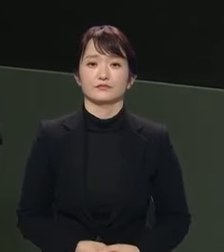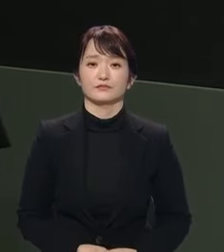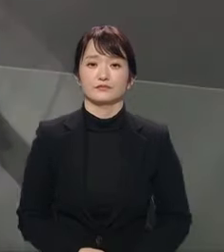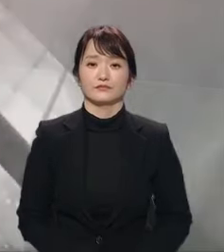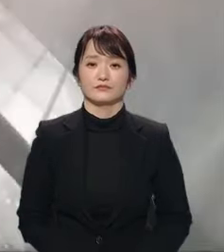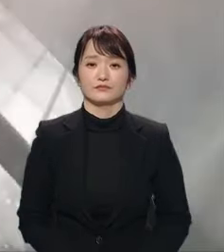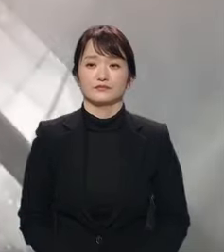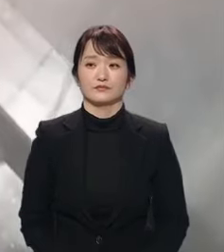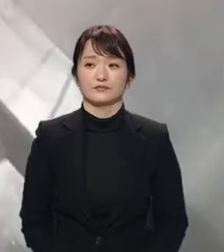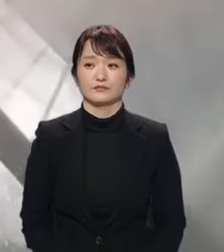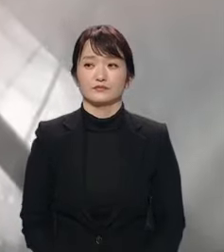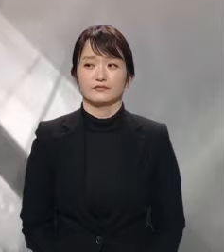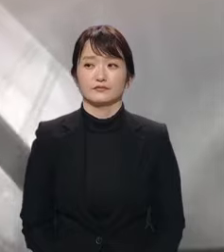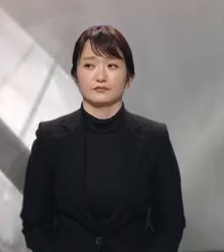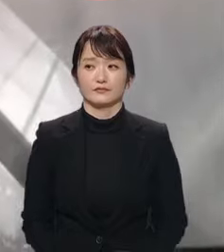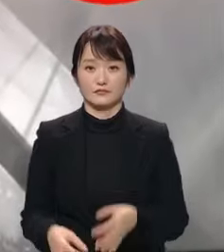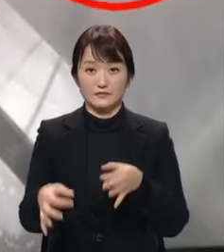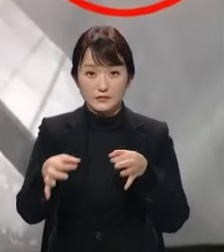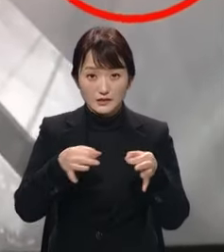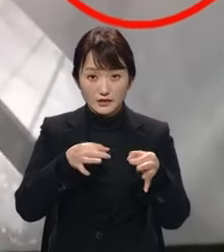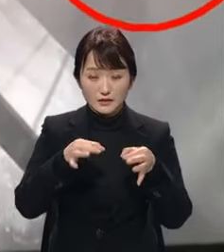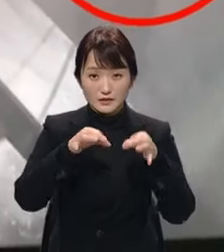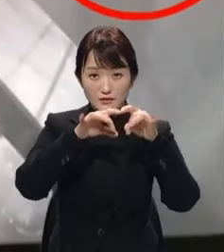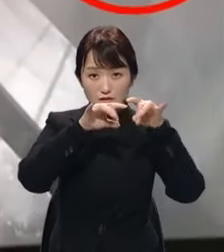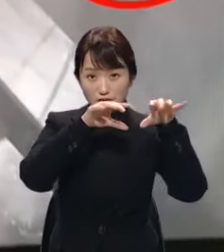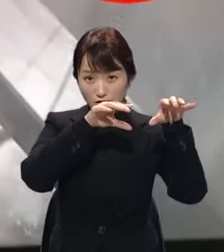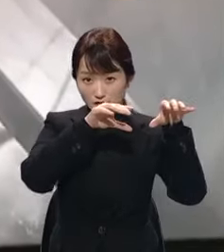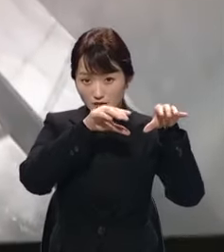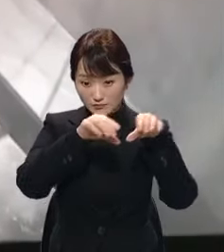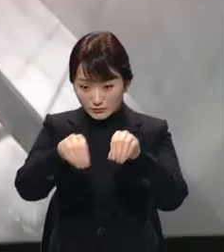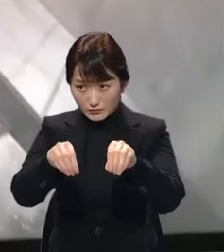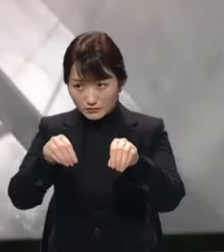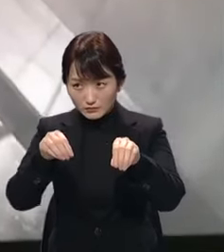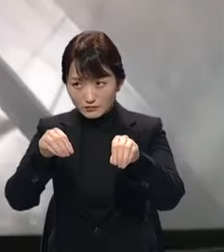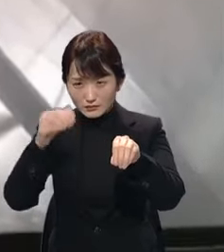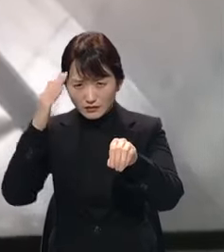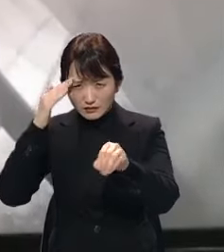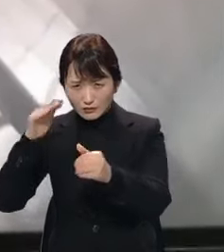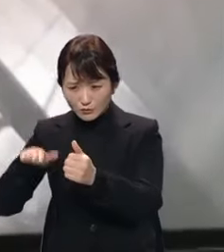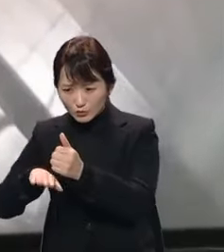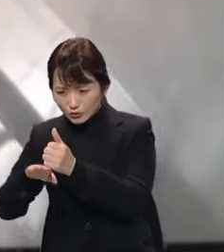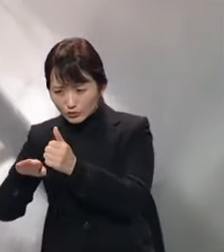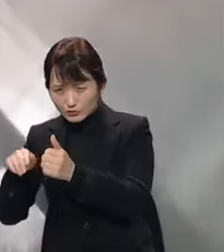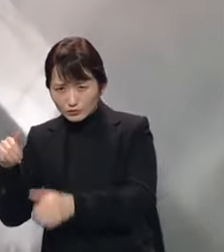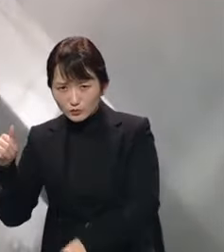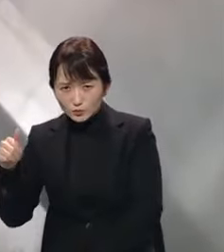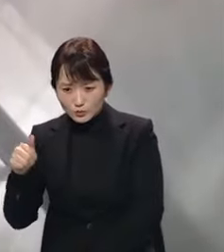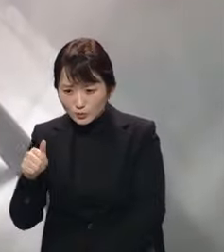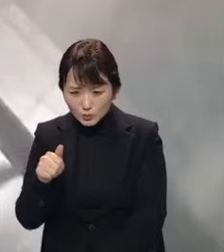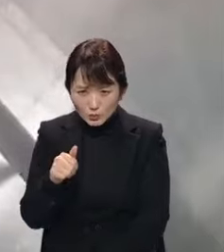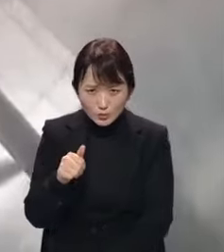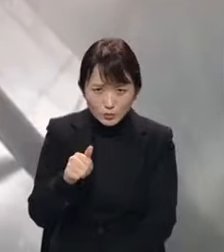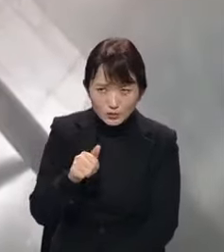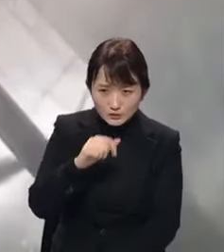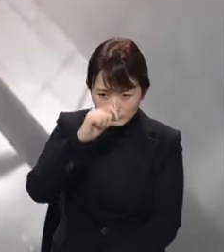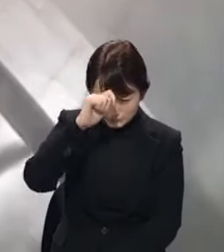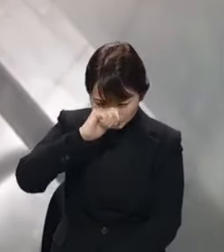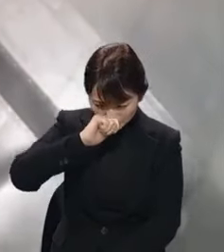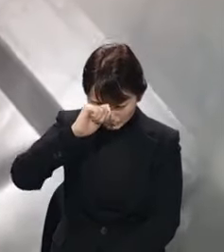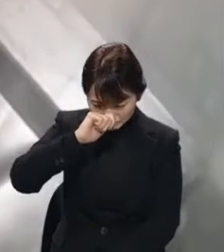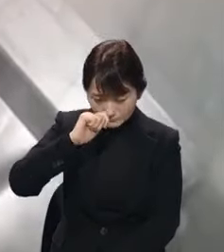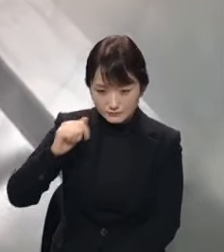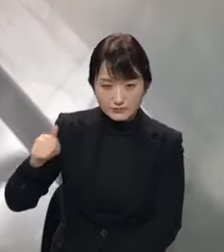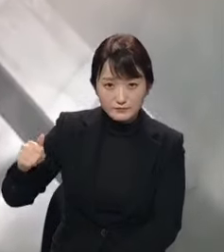만나보시죠. 자, 불 꺼진 가게 앞에서 검은 그림자가 저렇게 두둥합니다. 자, 모자로 얼굴을